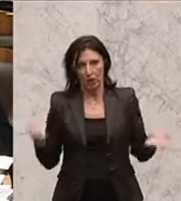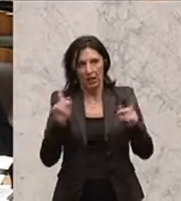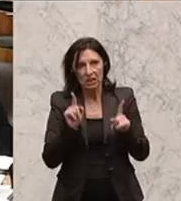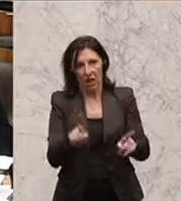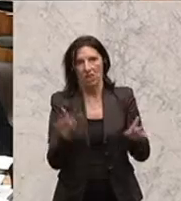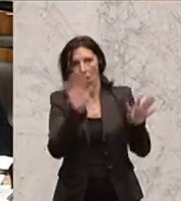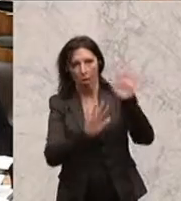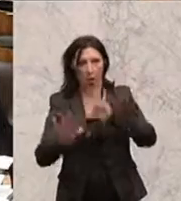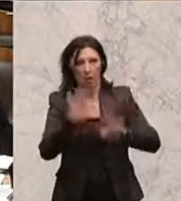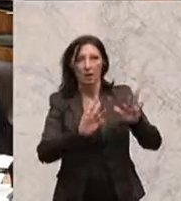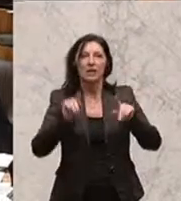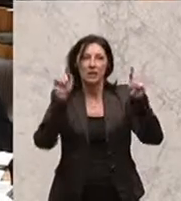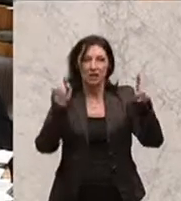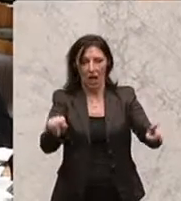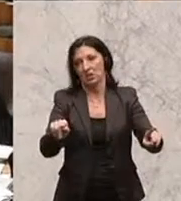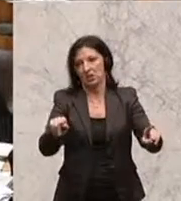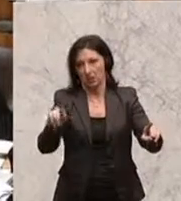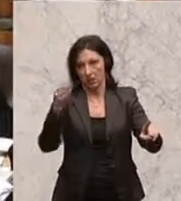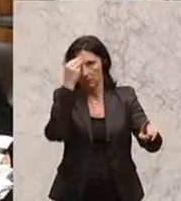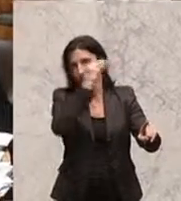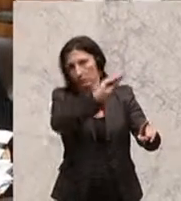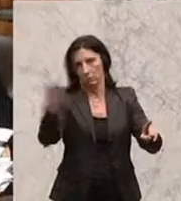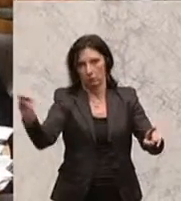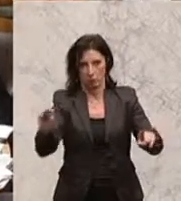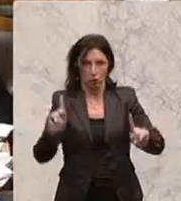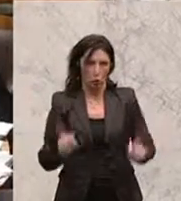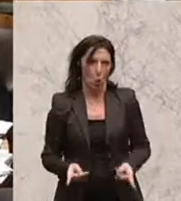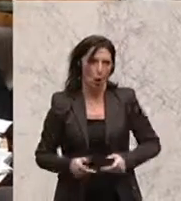FPÖ, nehmen Sie sich bitte auch zu Herzen. Dankeschön.